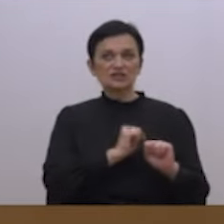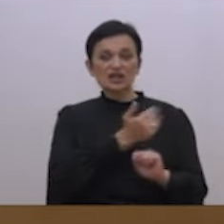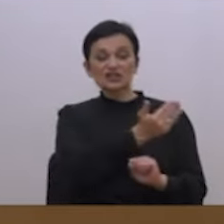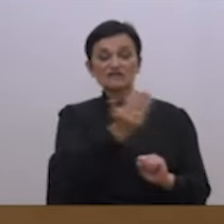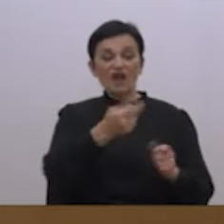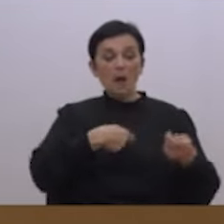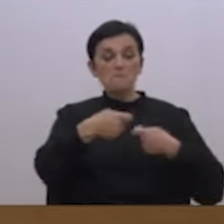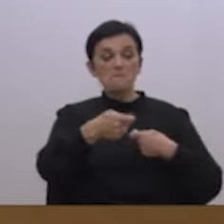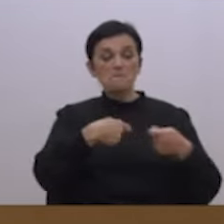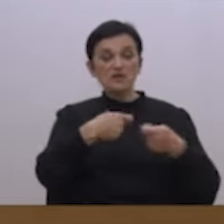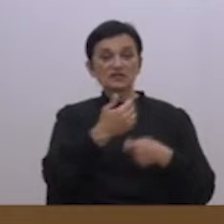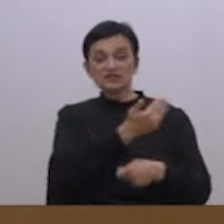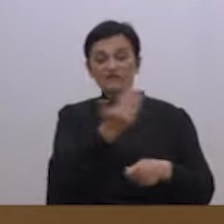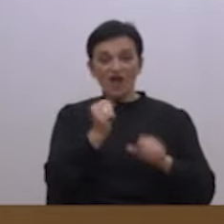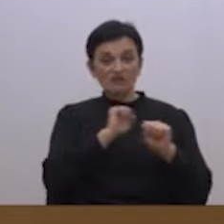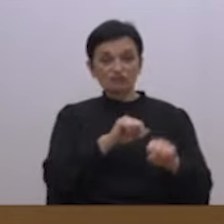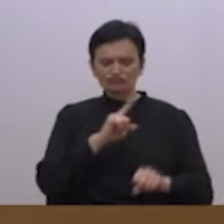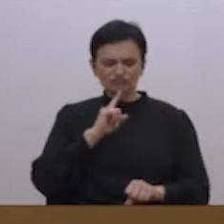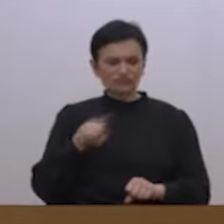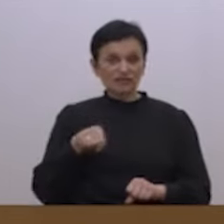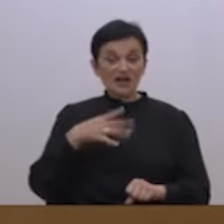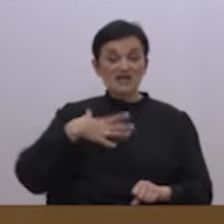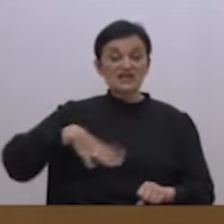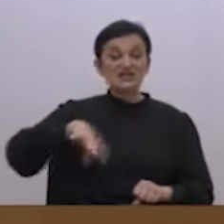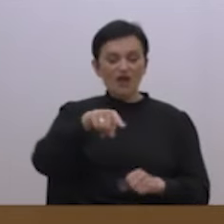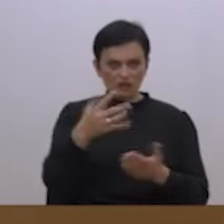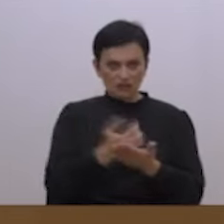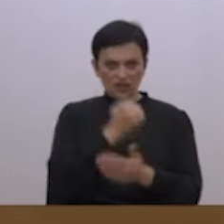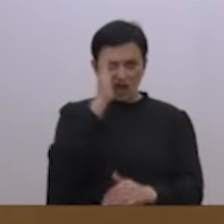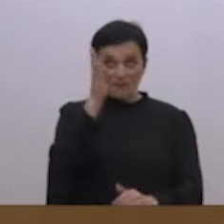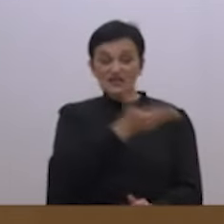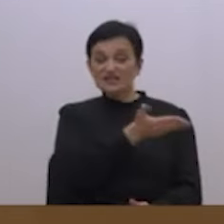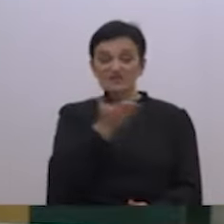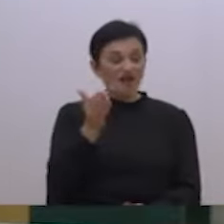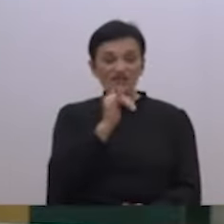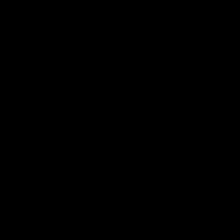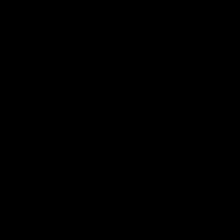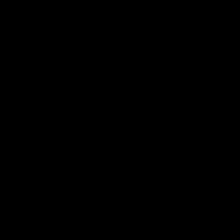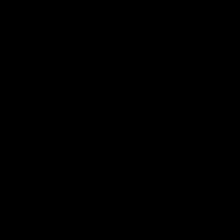ბიზნესებს და დაგიცავ თქვენ. იმიტომ რომ ეს ქვეყანა გაიმარჯვებს, თქვენ ვერა.